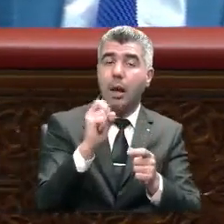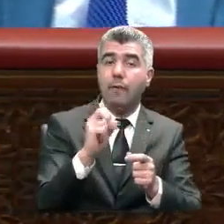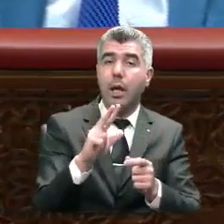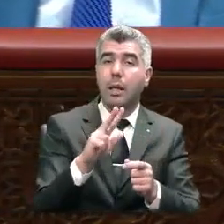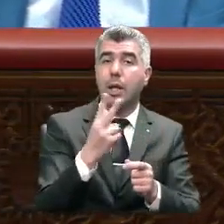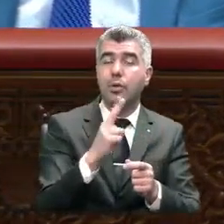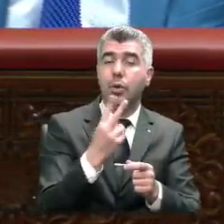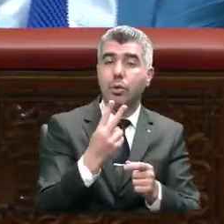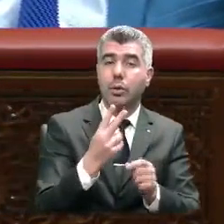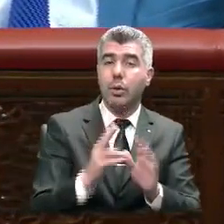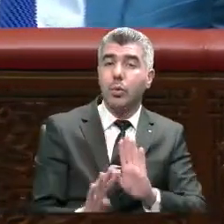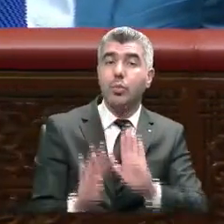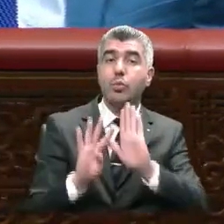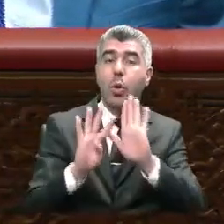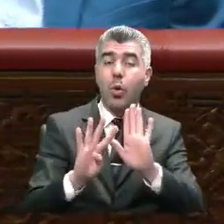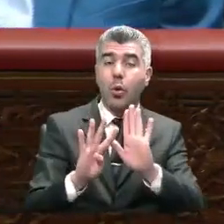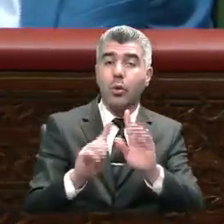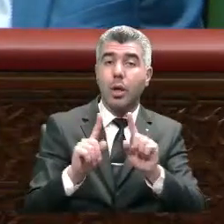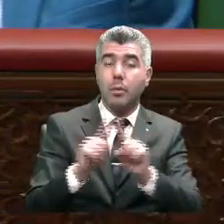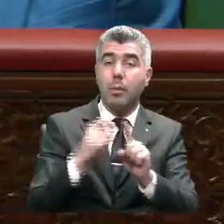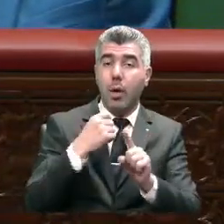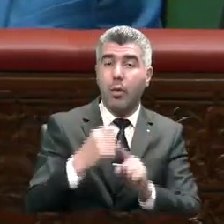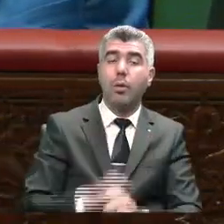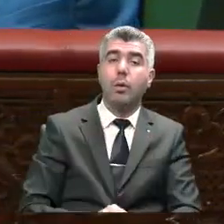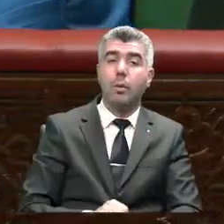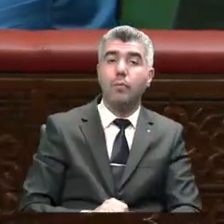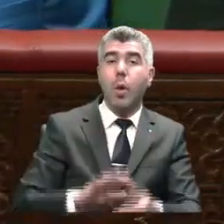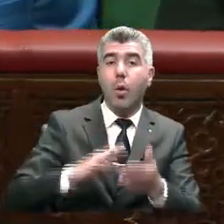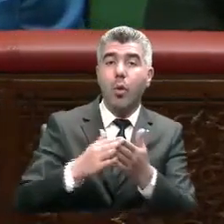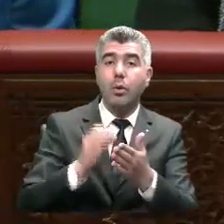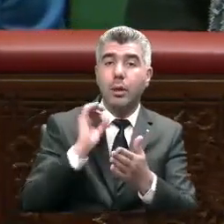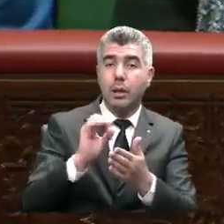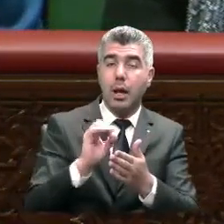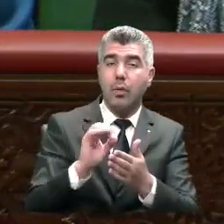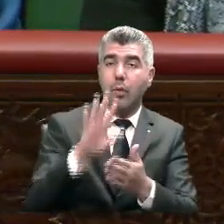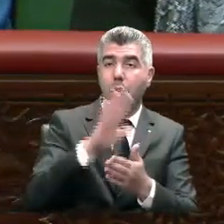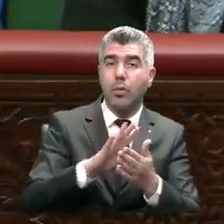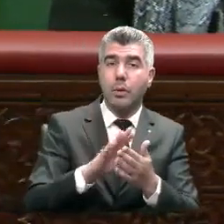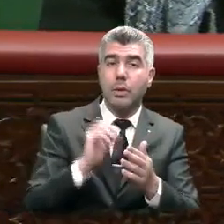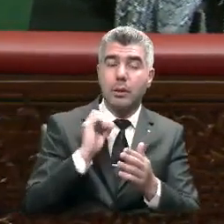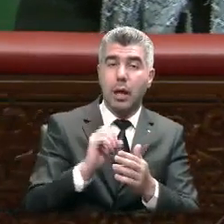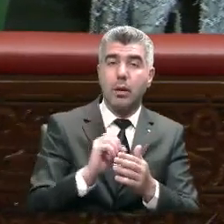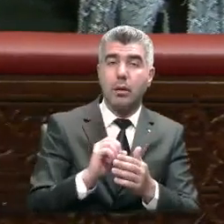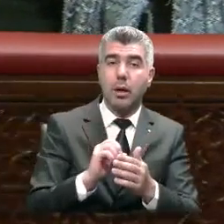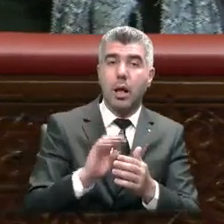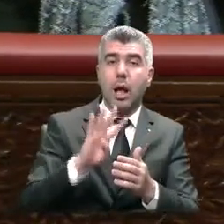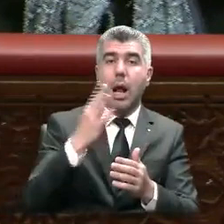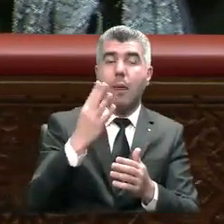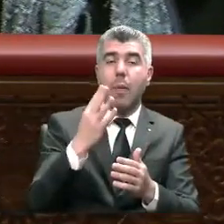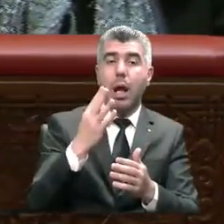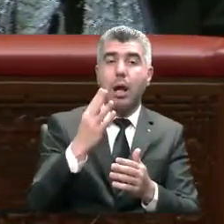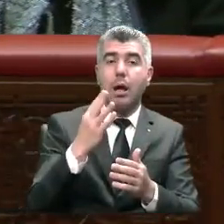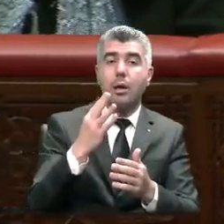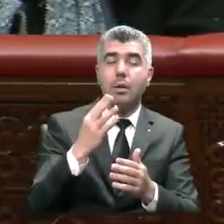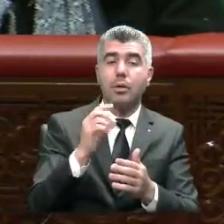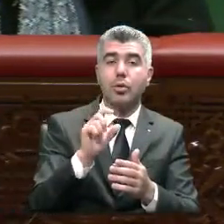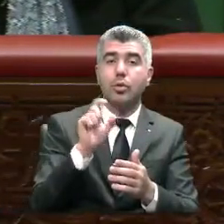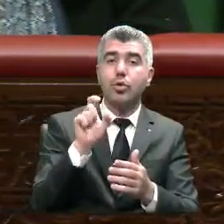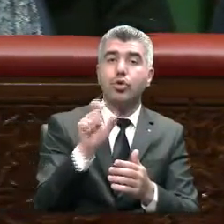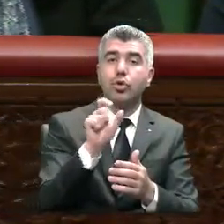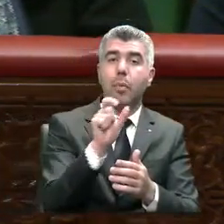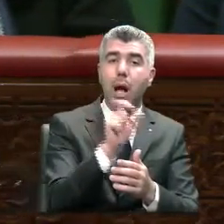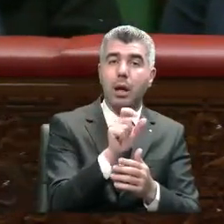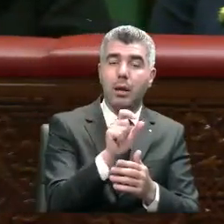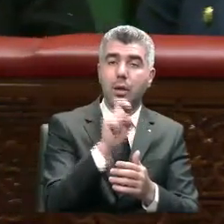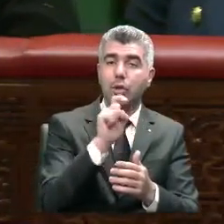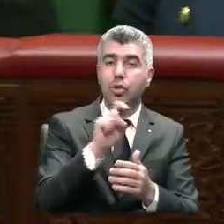التاسعه على التوالي من قبل منظمه الوليه سكاي تراكس بجائزه الجوده من صنف اربعه نجوم الى جانب الفوز بجائزه